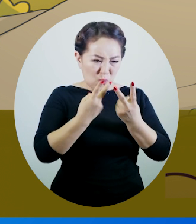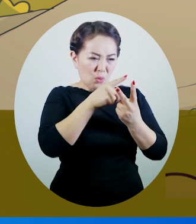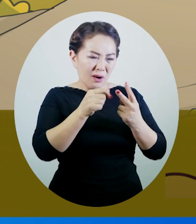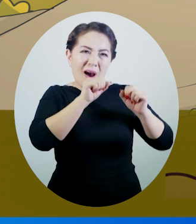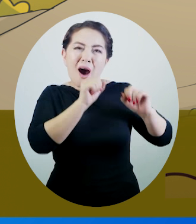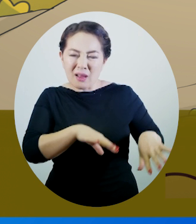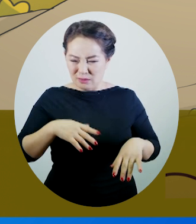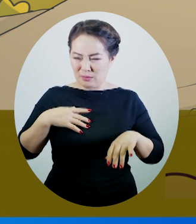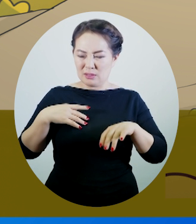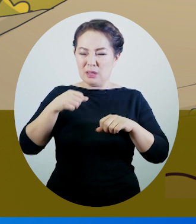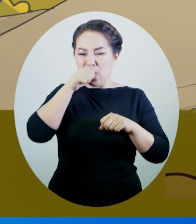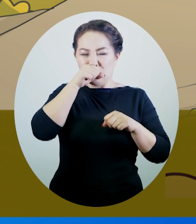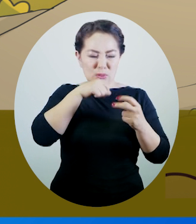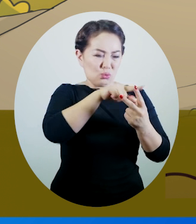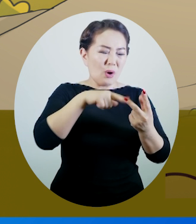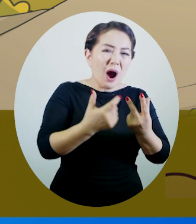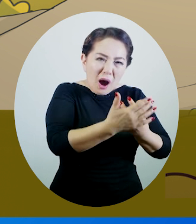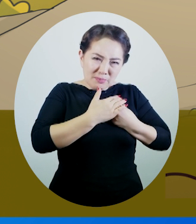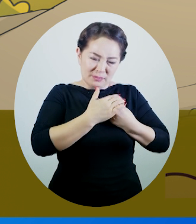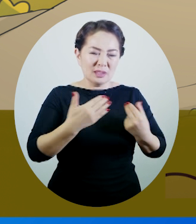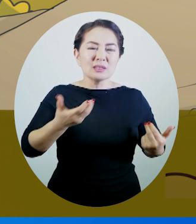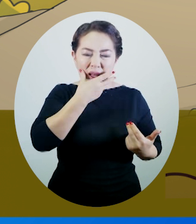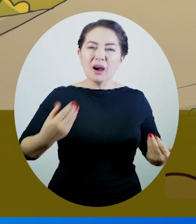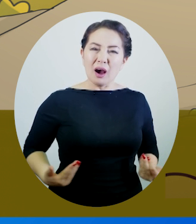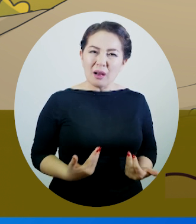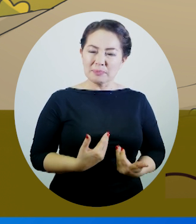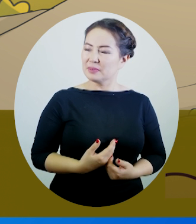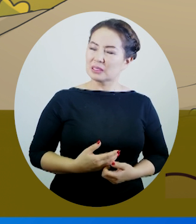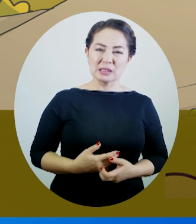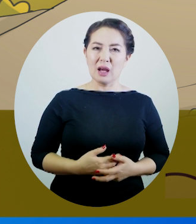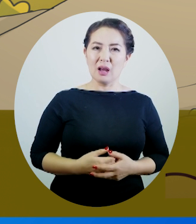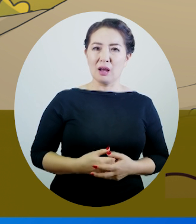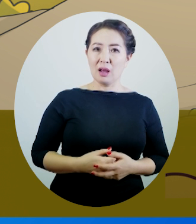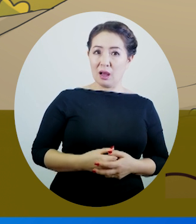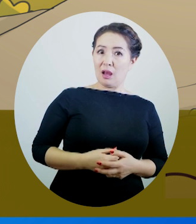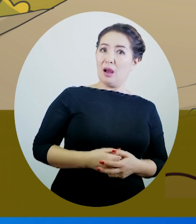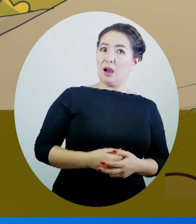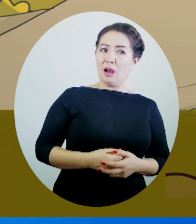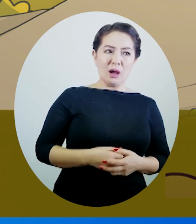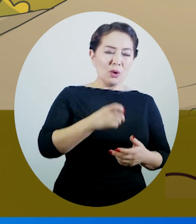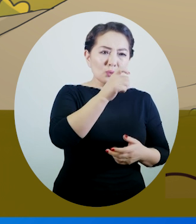та хоёрыг золтой л алдчихсангүй. Одоо хэдүүлээ. Сайхан амьдрнаа.